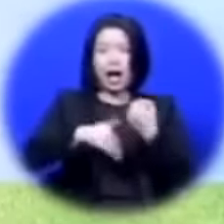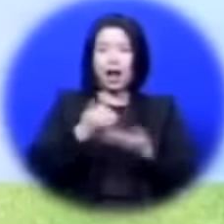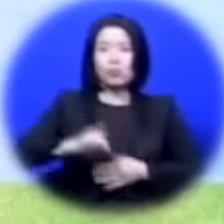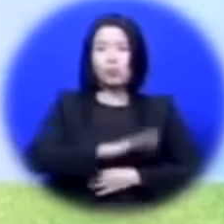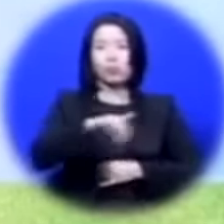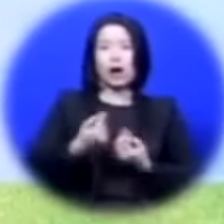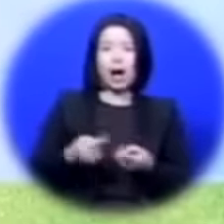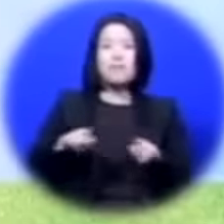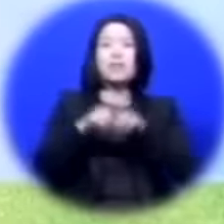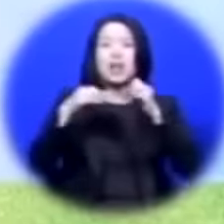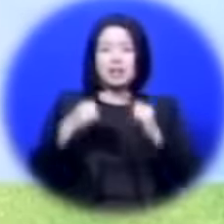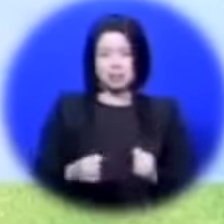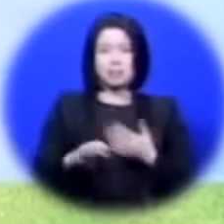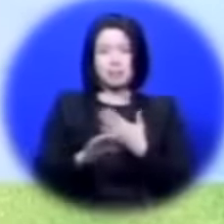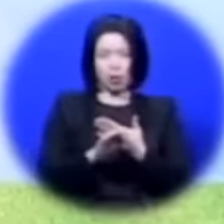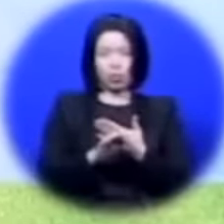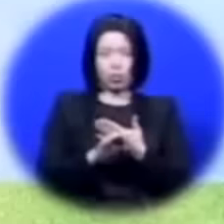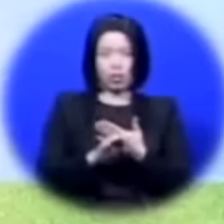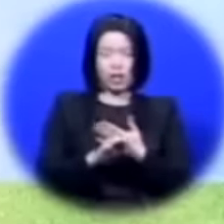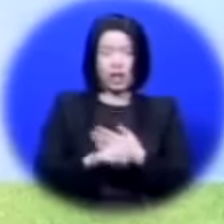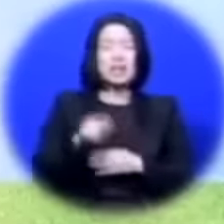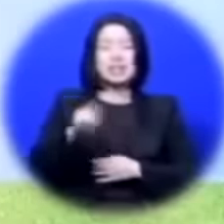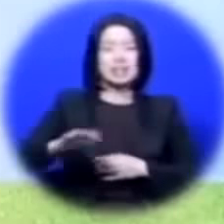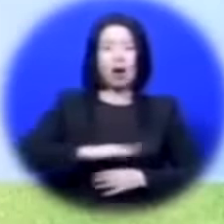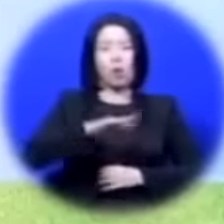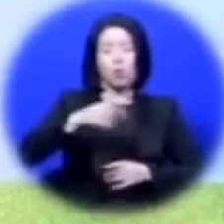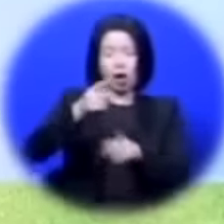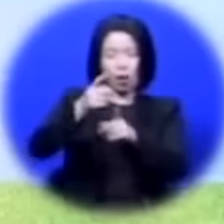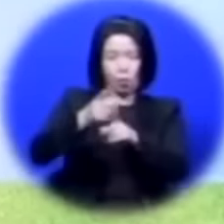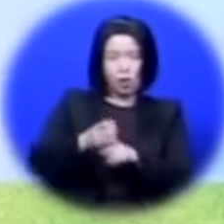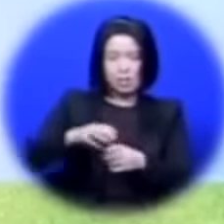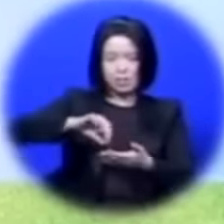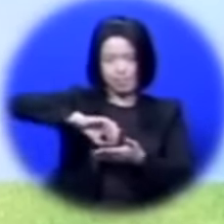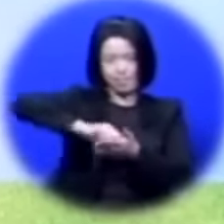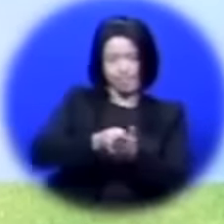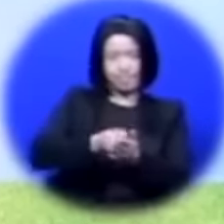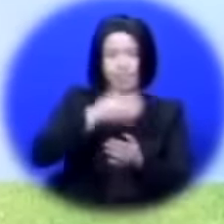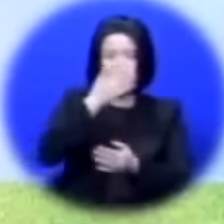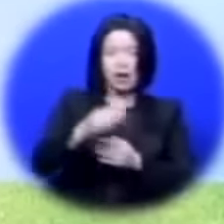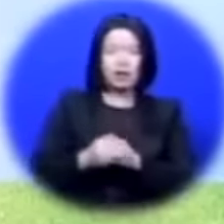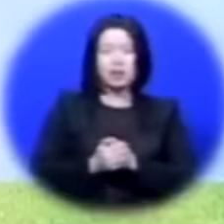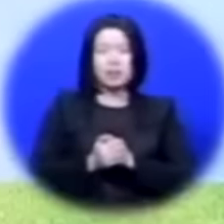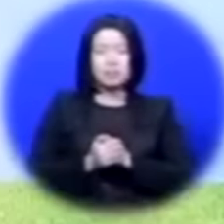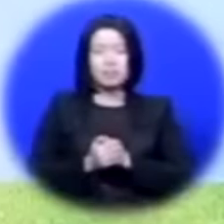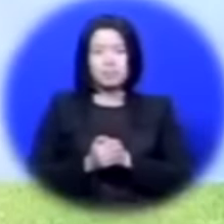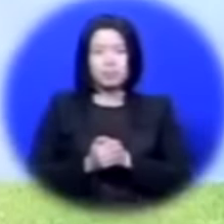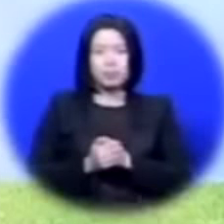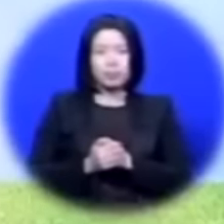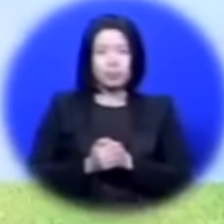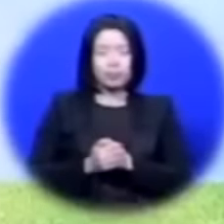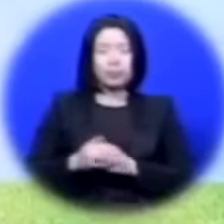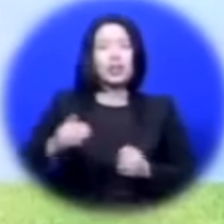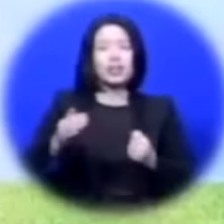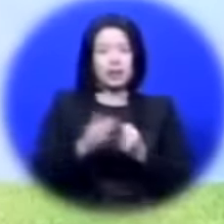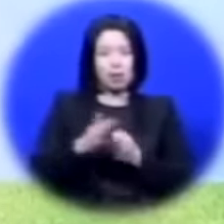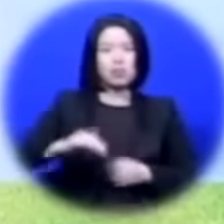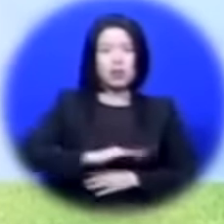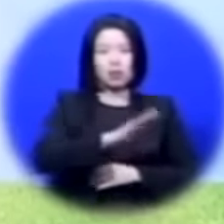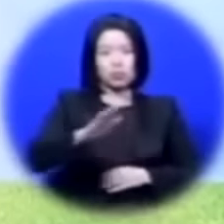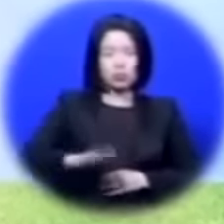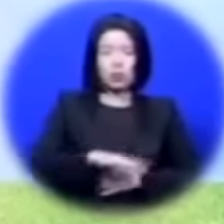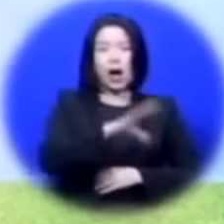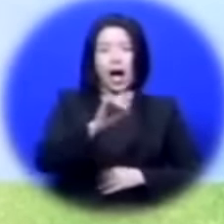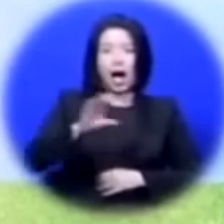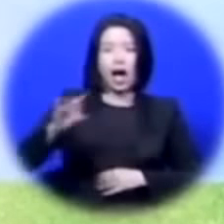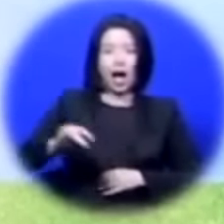함께 계시면 그가 우리의 원수를 짓밟을 것이다 그러므로 우리도 때때로